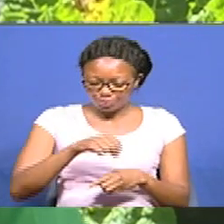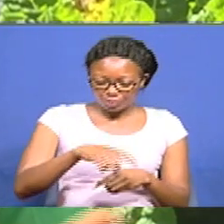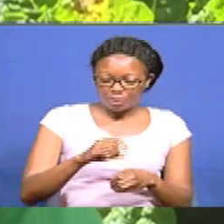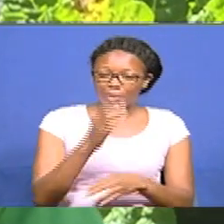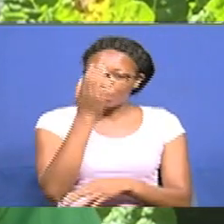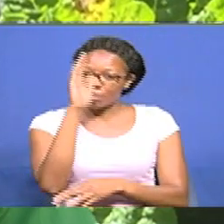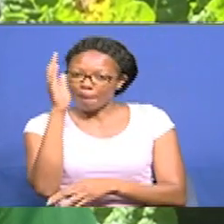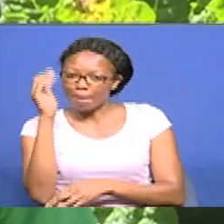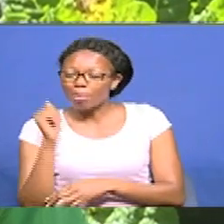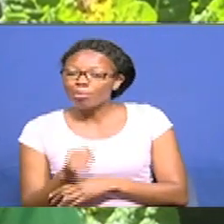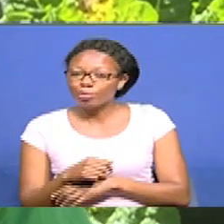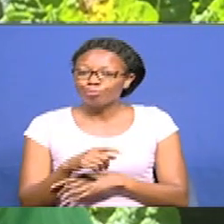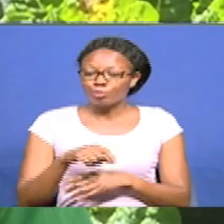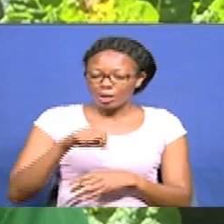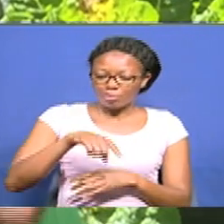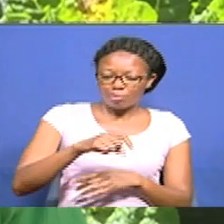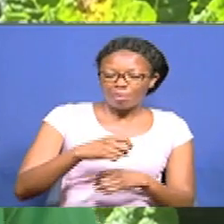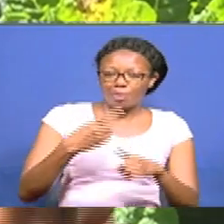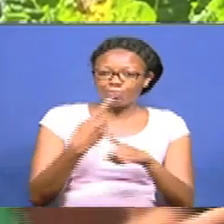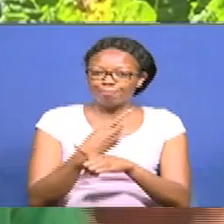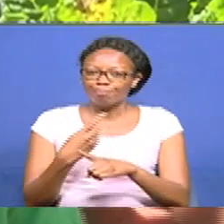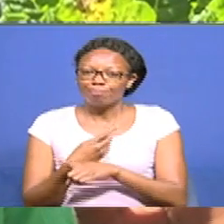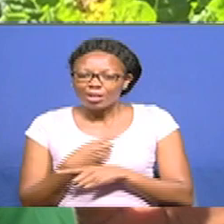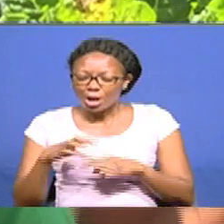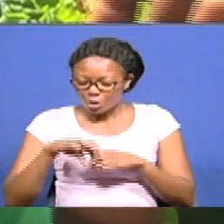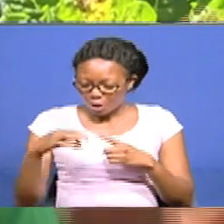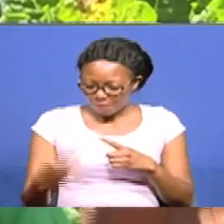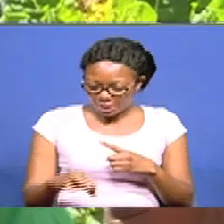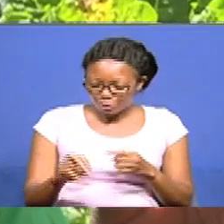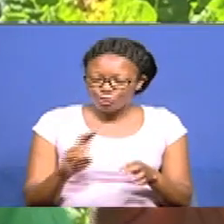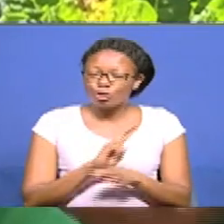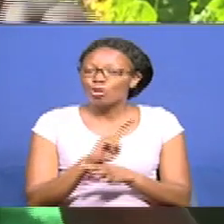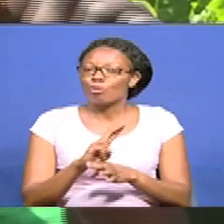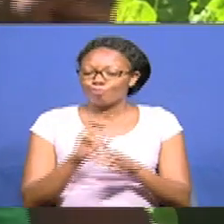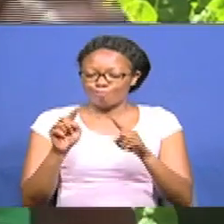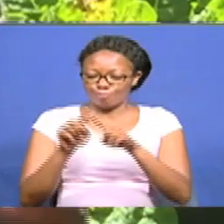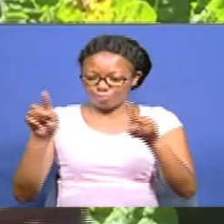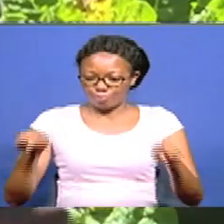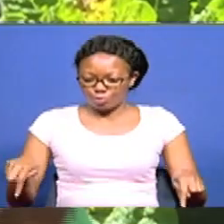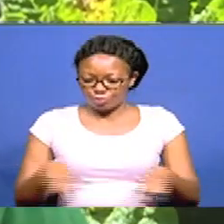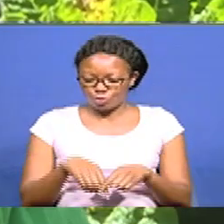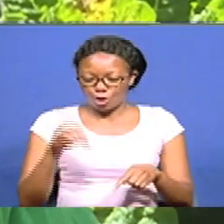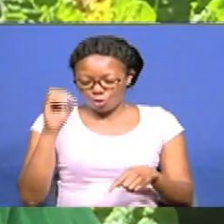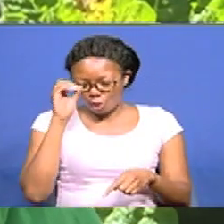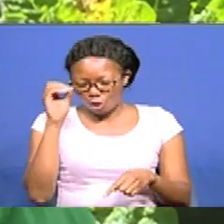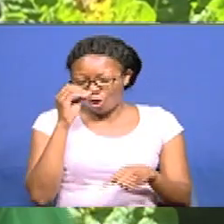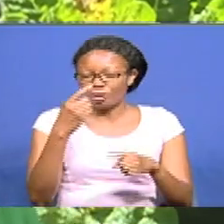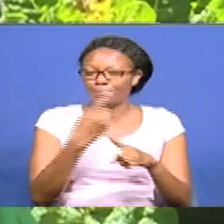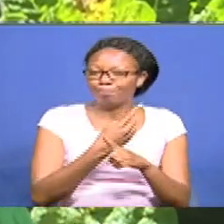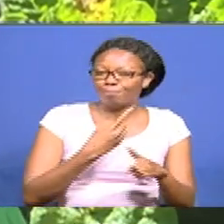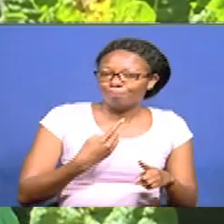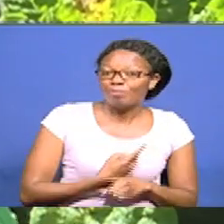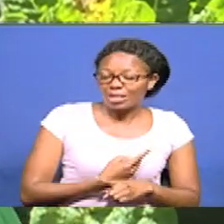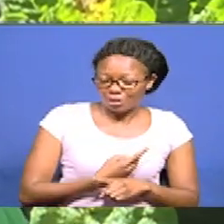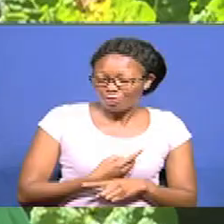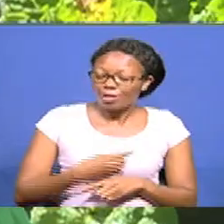nyanya, kama ni hoho. Sasa hapo lazima utumie ile tray inatakikana ama ile inastahili kwa hiyo mmea. So